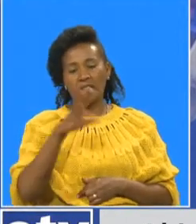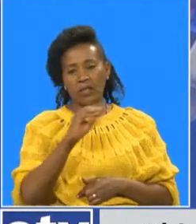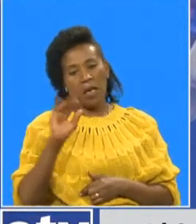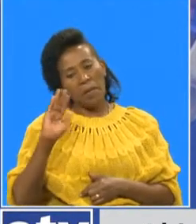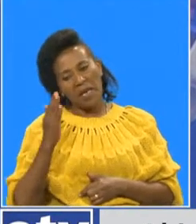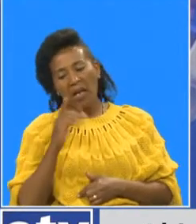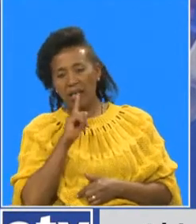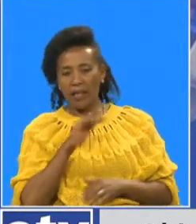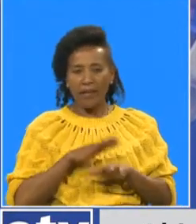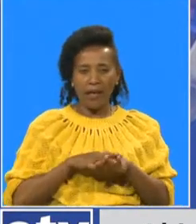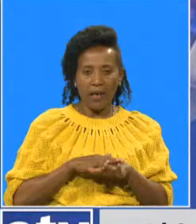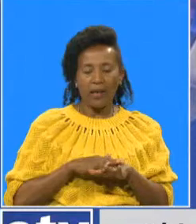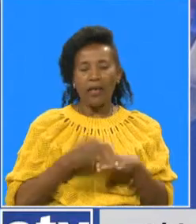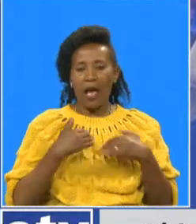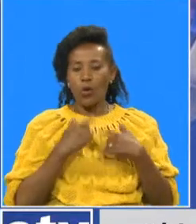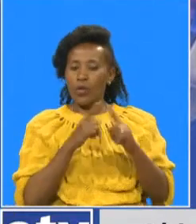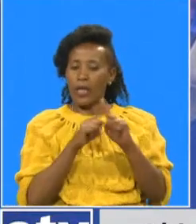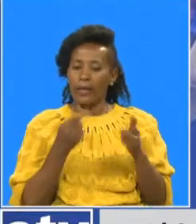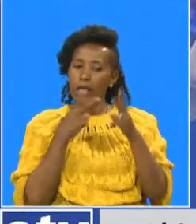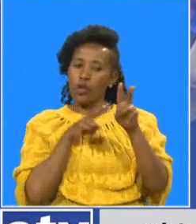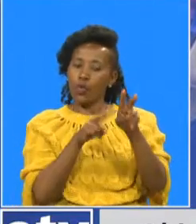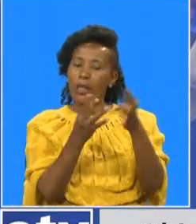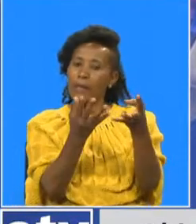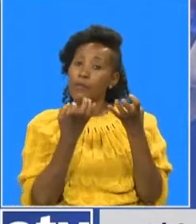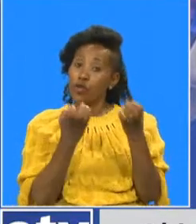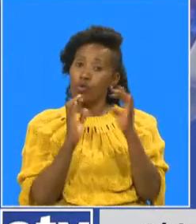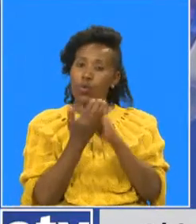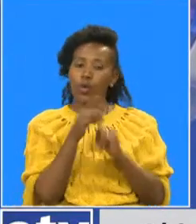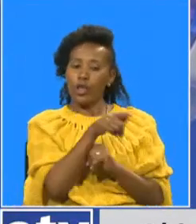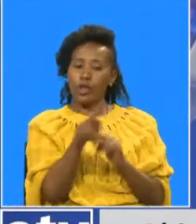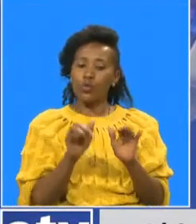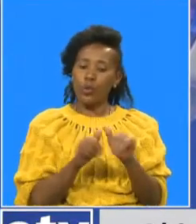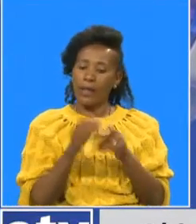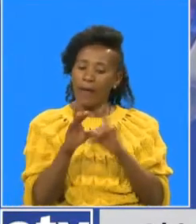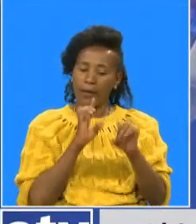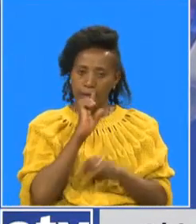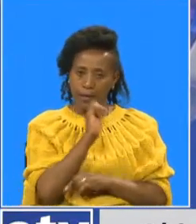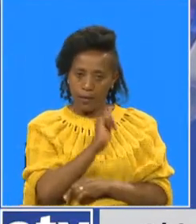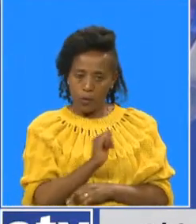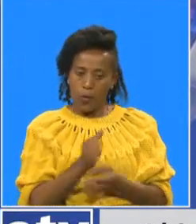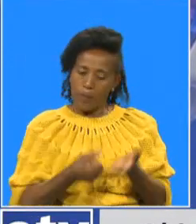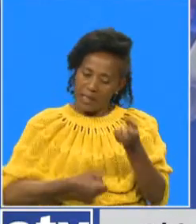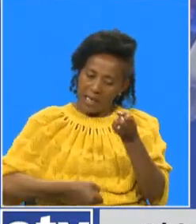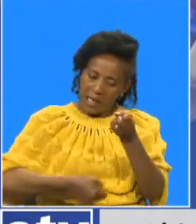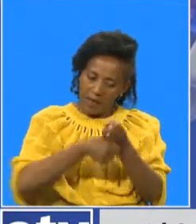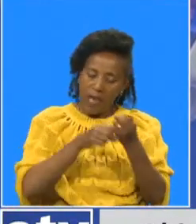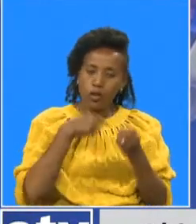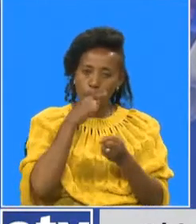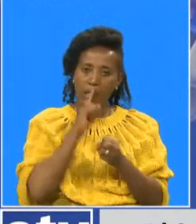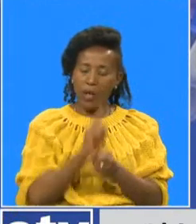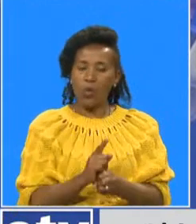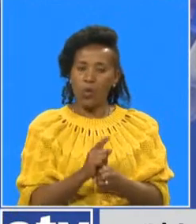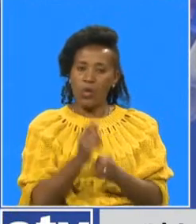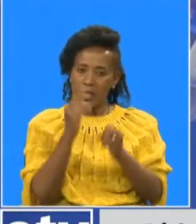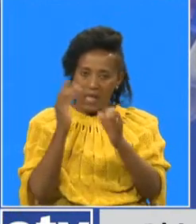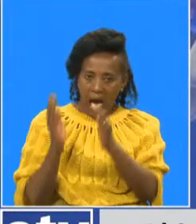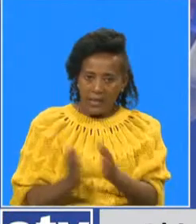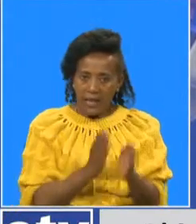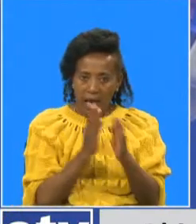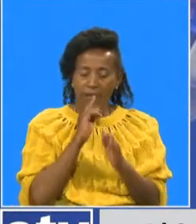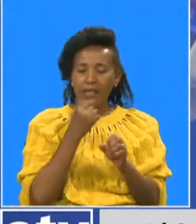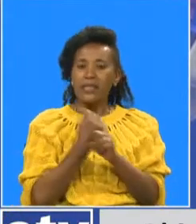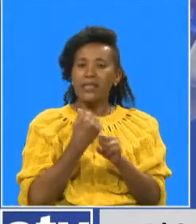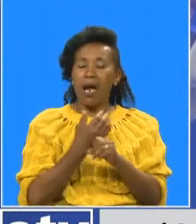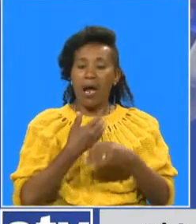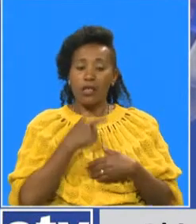በአነስተኛና መካከለኛ ላይ ያሉ የተለየ ትኩረት የሚሹ ስለሆነ እነሱስ እንዴት አድርገን ነው ምን ደግፋቸው የሚል ኦልሬዲ ዲዛይን ያደረግነው